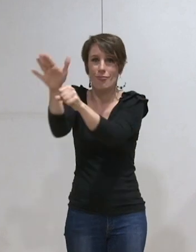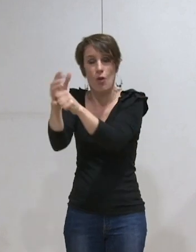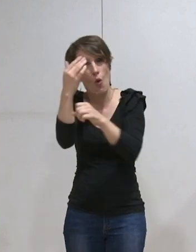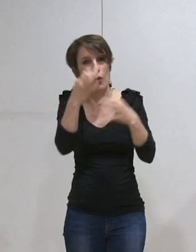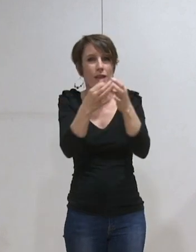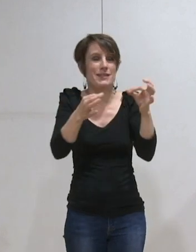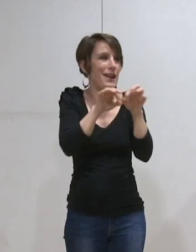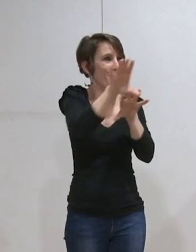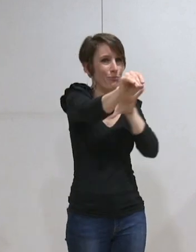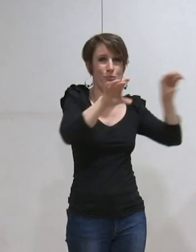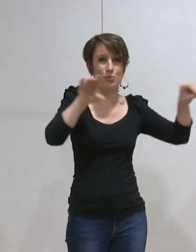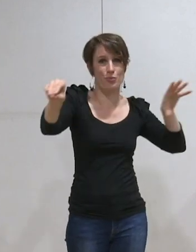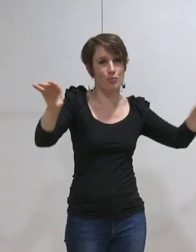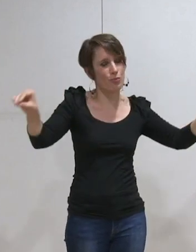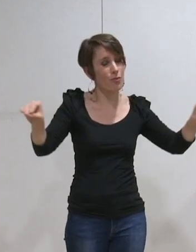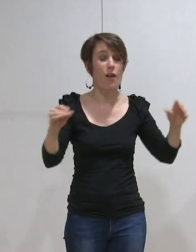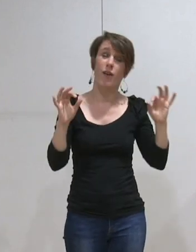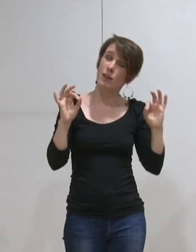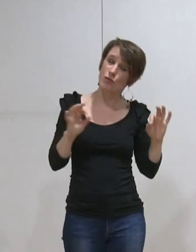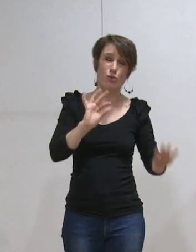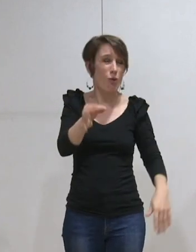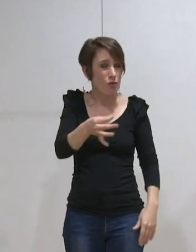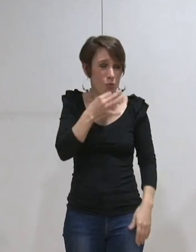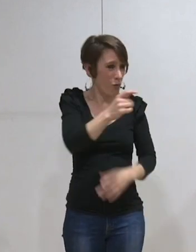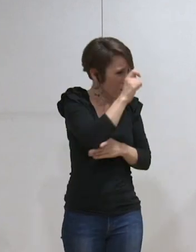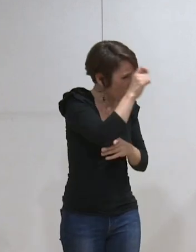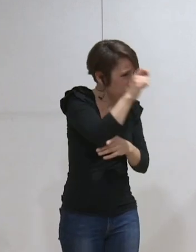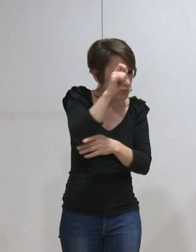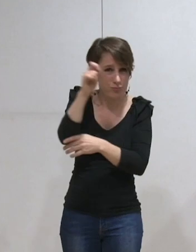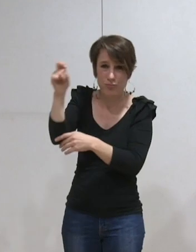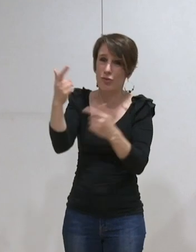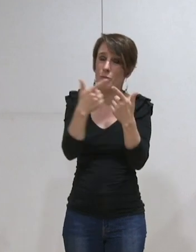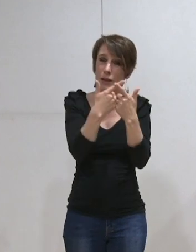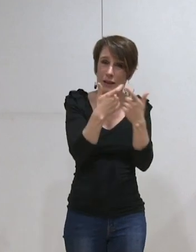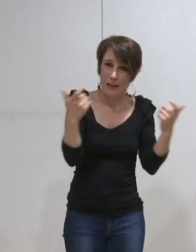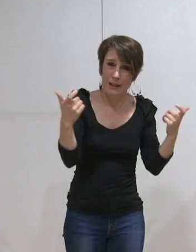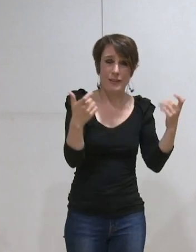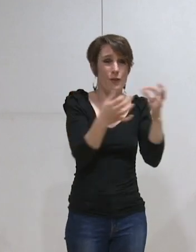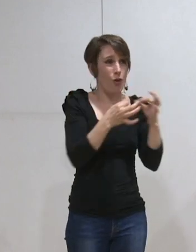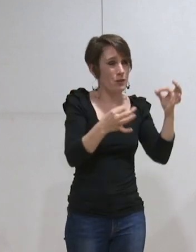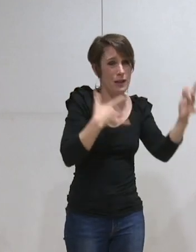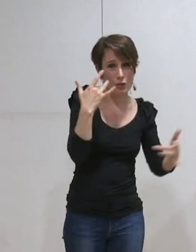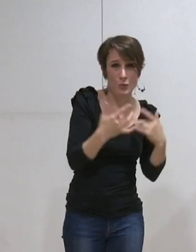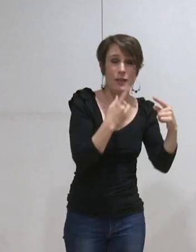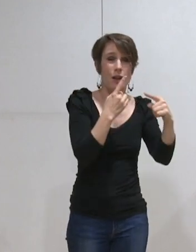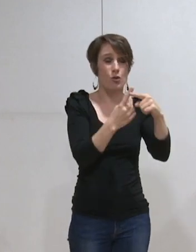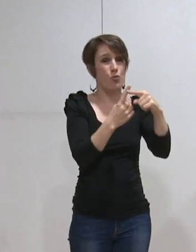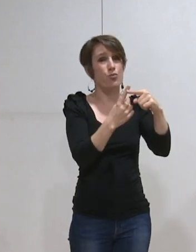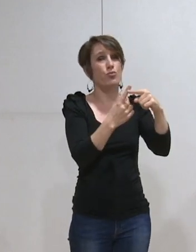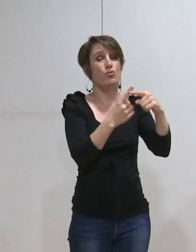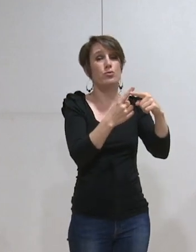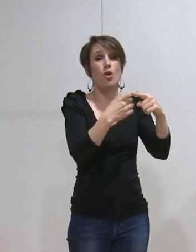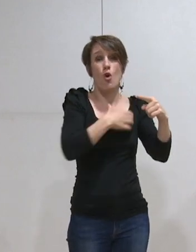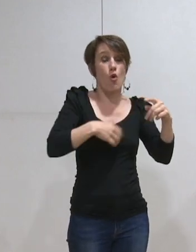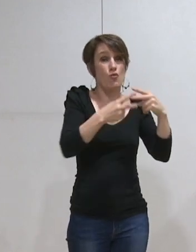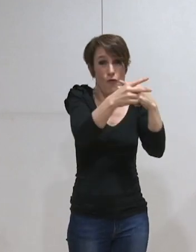culturels et les nombreuses collectivités et nombreux élus à la fois des villes et des villages voisins mais également le conseil régional les conseillers